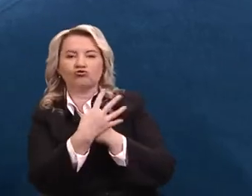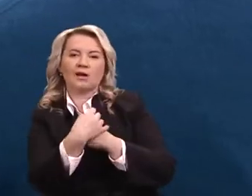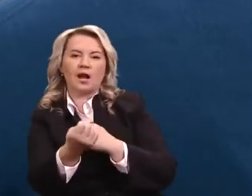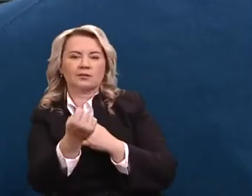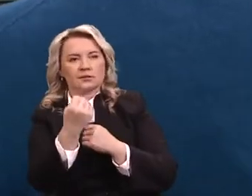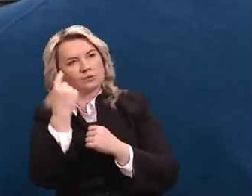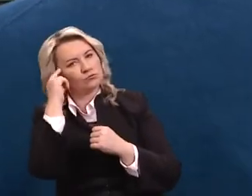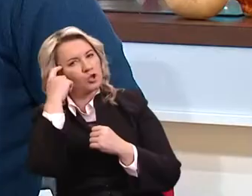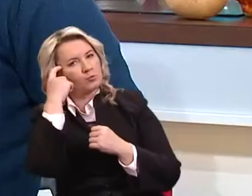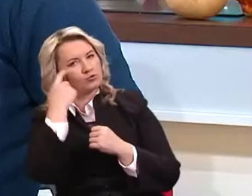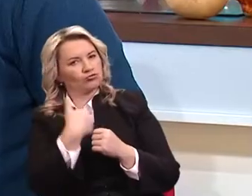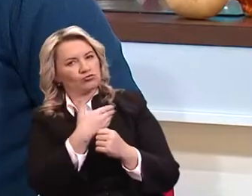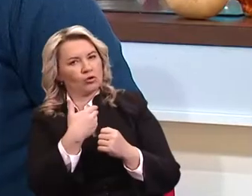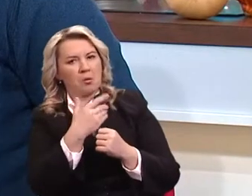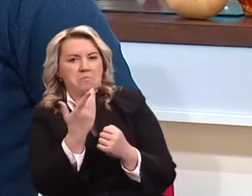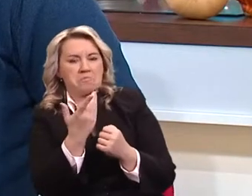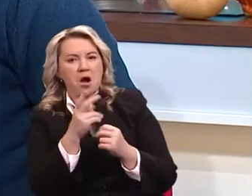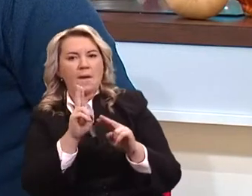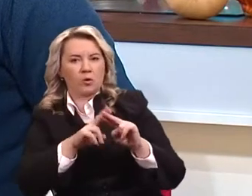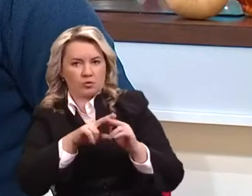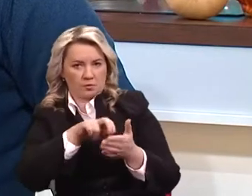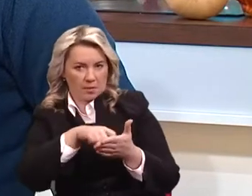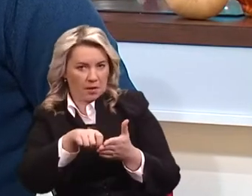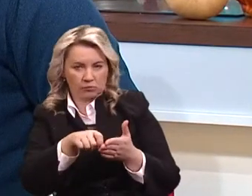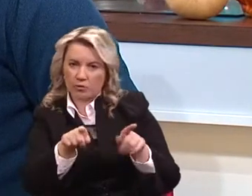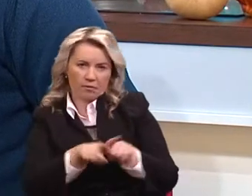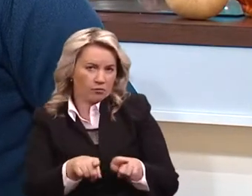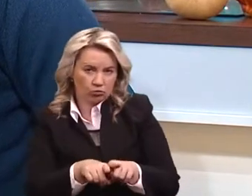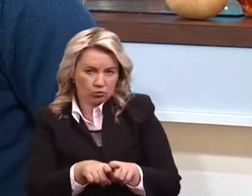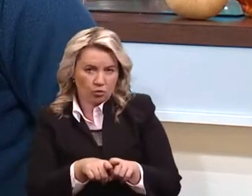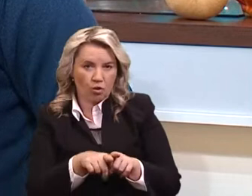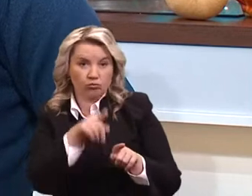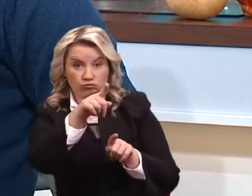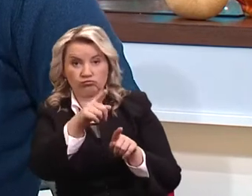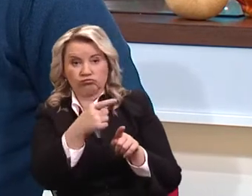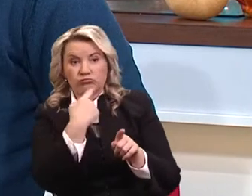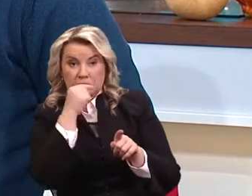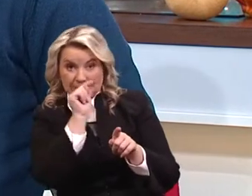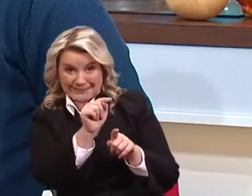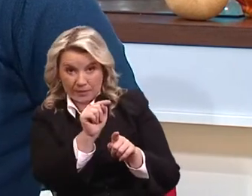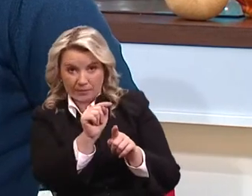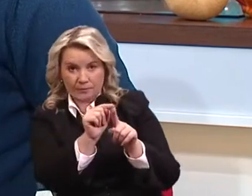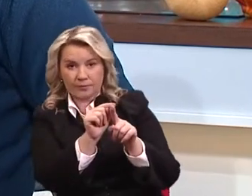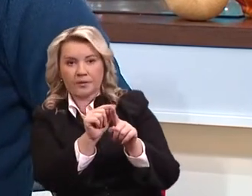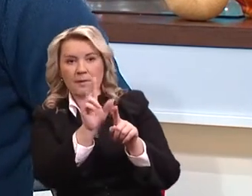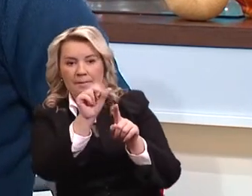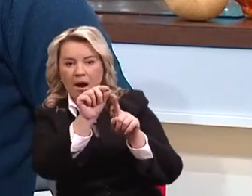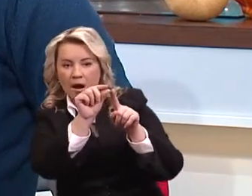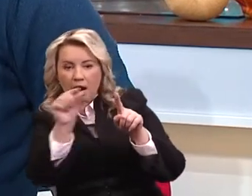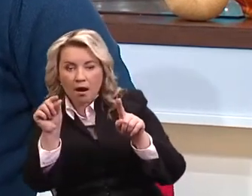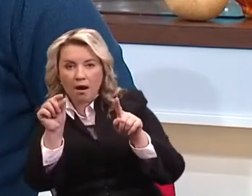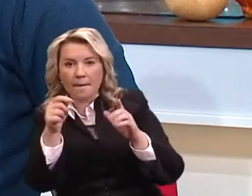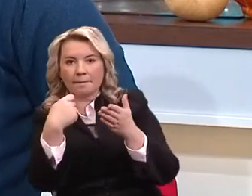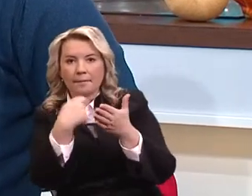dávat... Jakkoliv. To je podle toho, jaká platební služba nebo brána to zrovna poskytuje, takže ona je vždycky nějak pojmenovaná, ale vždycky v